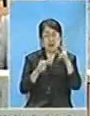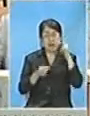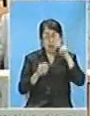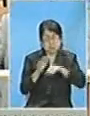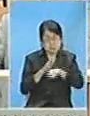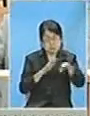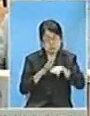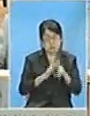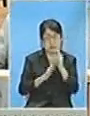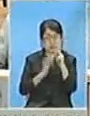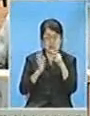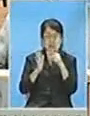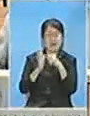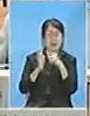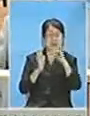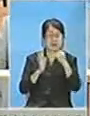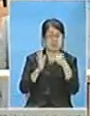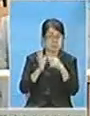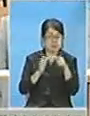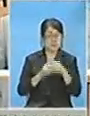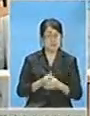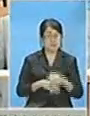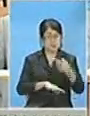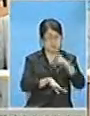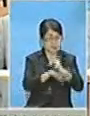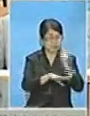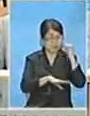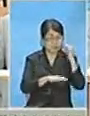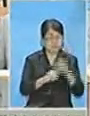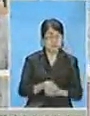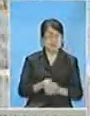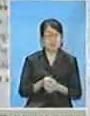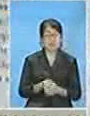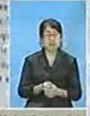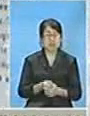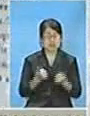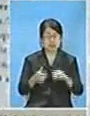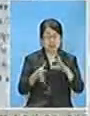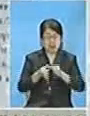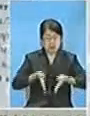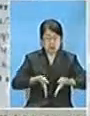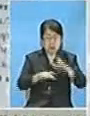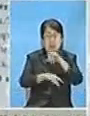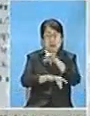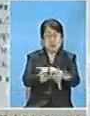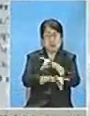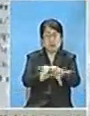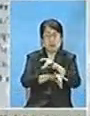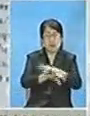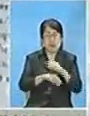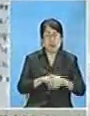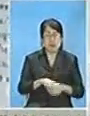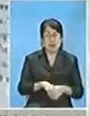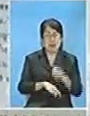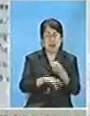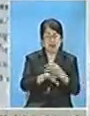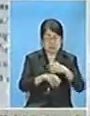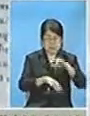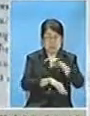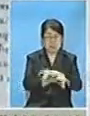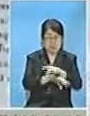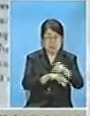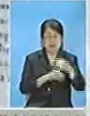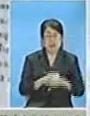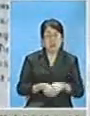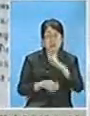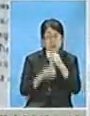านประธานที่เคารพครับนี่คือพื้นที่ปิดล้อมที่ 6.1 บริเวณถนนเพชรบุรีตัดใหม่ในโอกาสที่กรุงเทพมหานคร